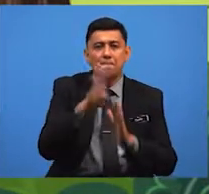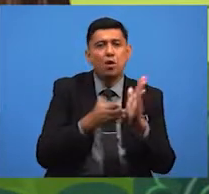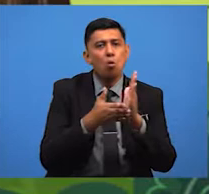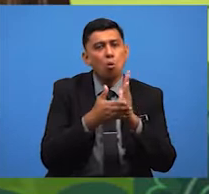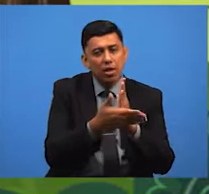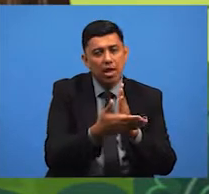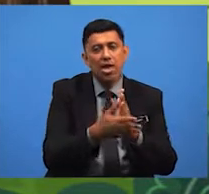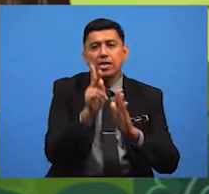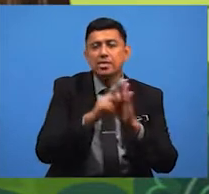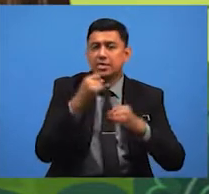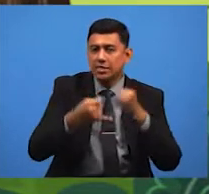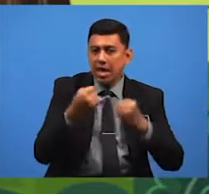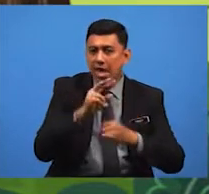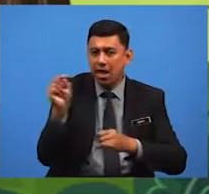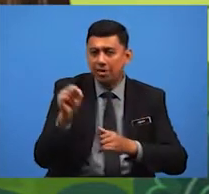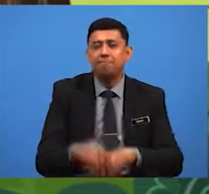beroleh kejayaan.